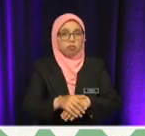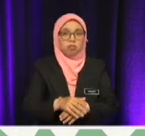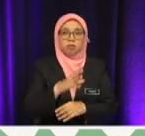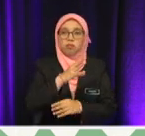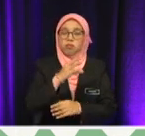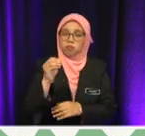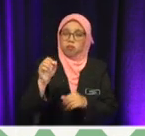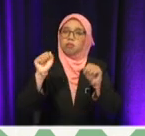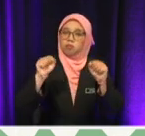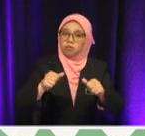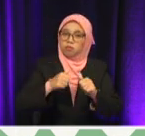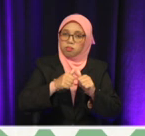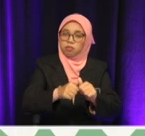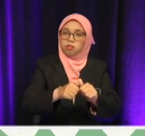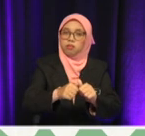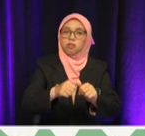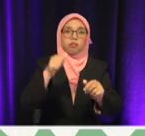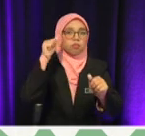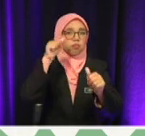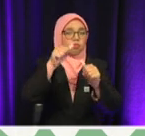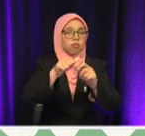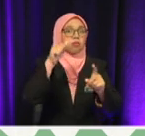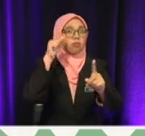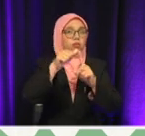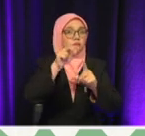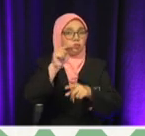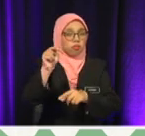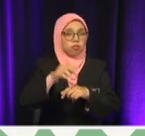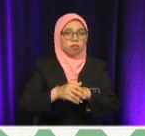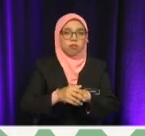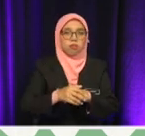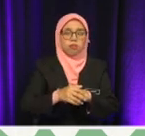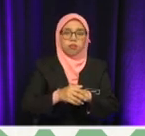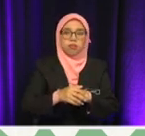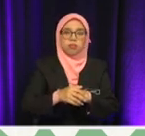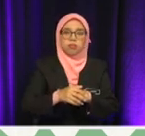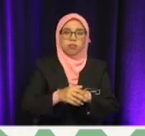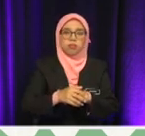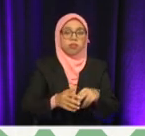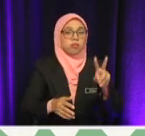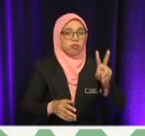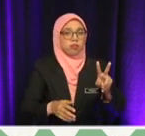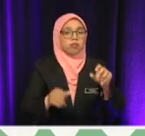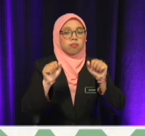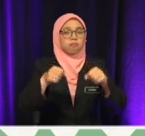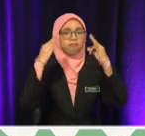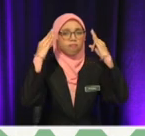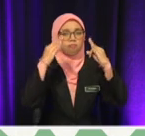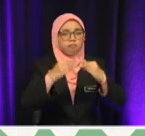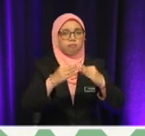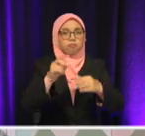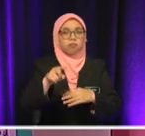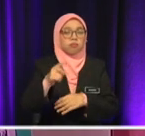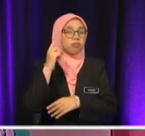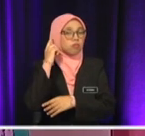boleh mendengar arahan. Okey, seterusnya membantu menguatkan daya tumpuan kanak-kanak. Sebab Arman ni dia kena dengar lagu, dia kena